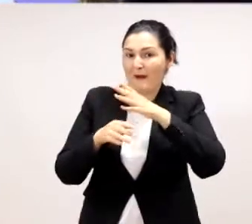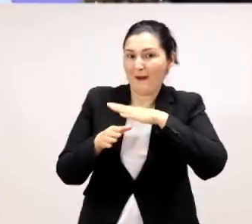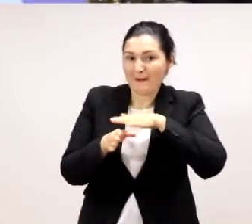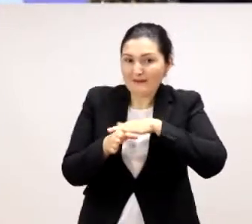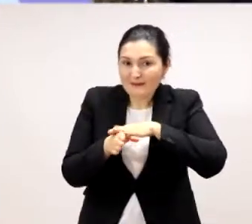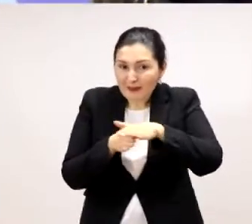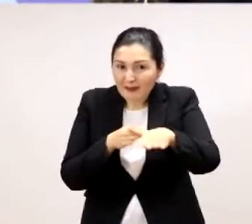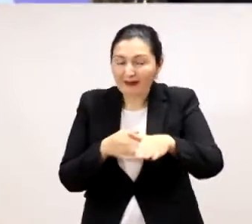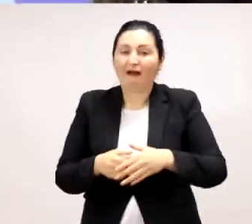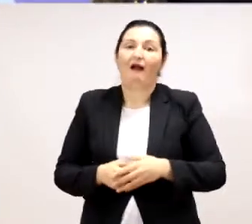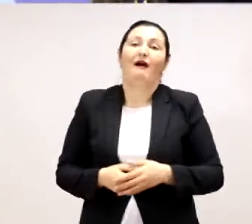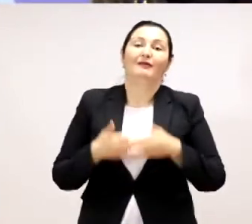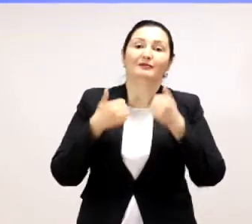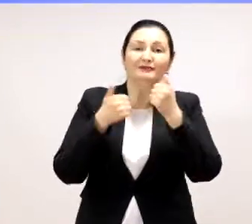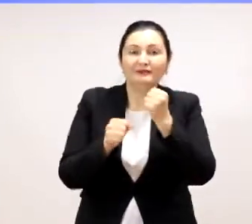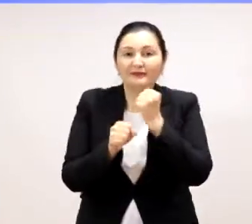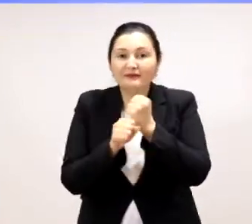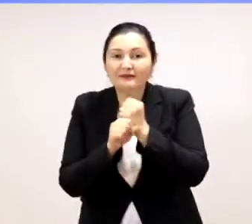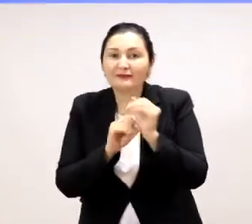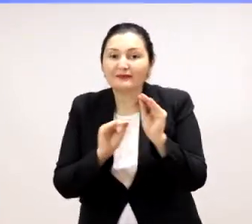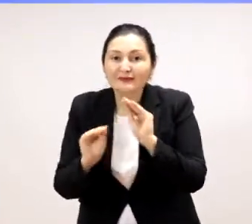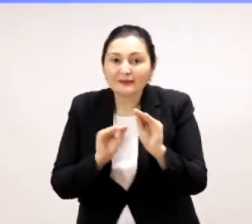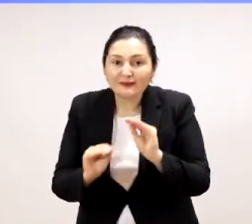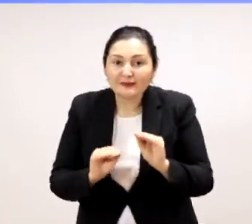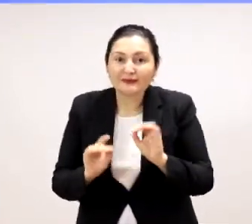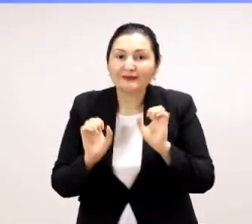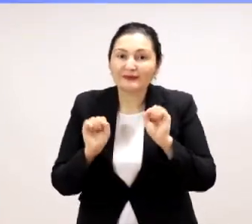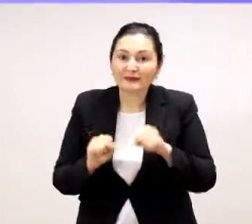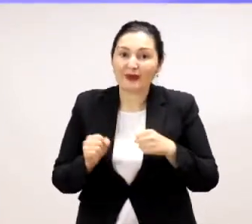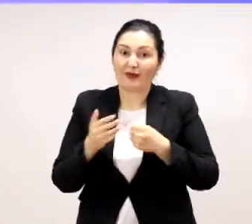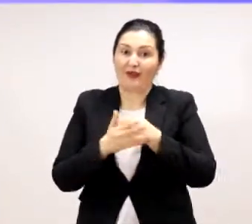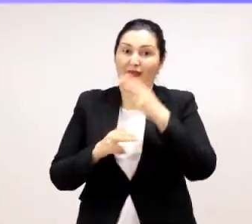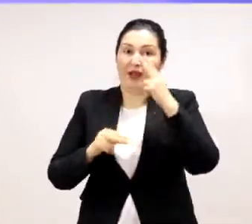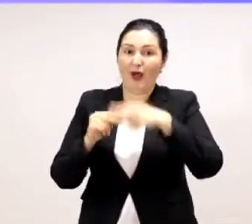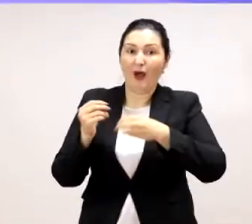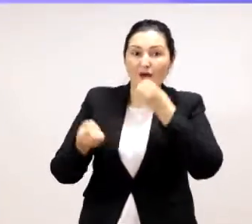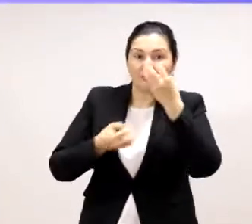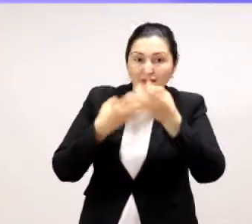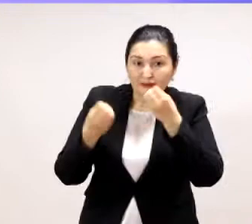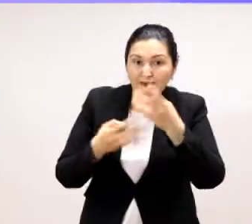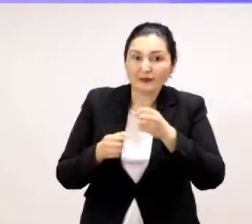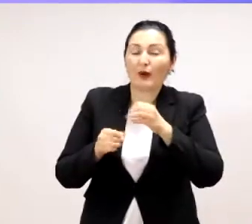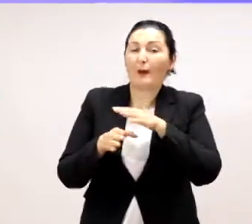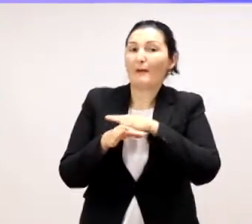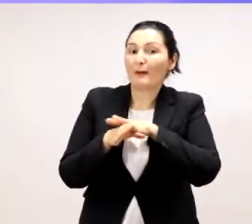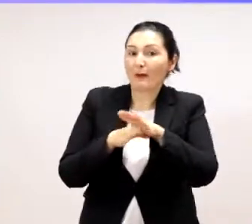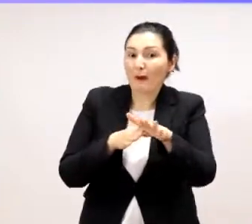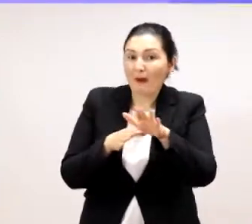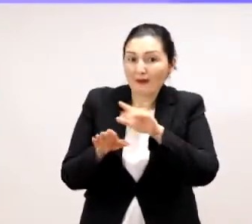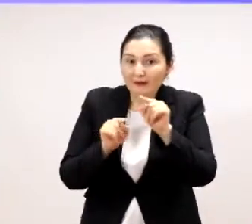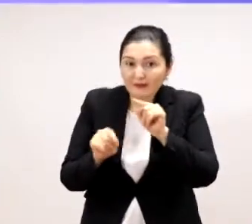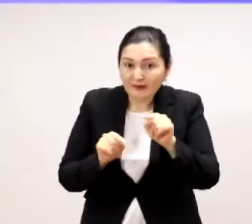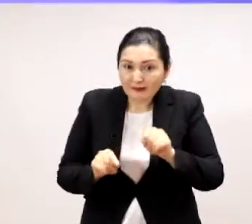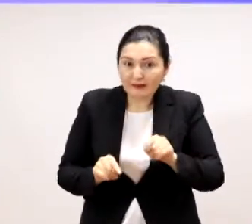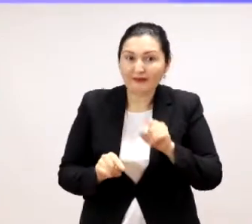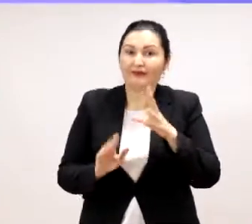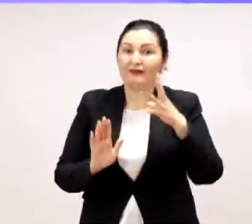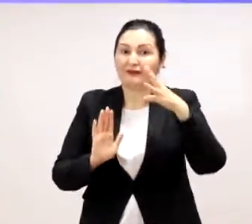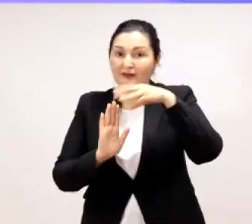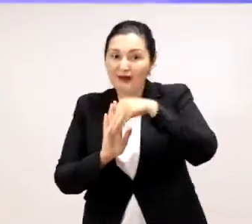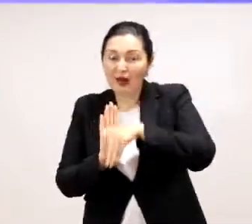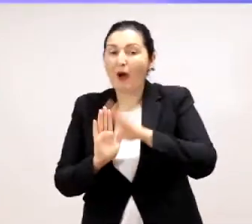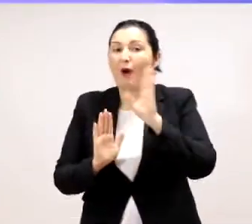بله. در این کارت گفته شده است که بعد از گلدان رو از خاک پر کردن باید آن رو